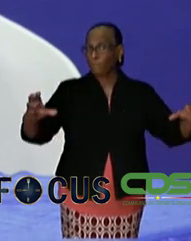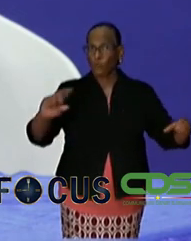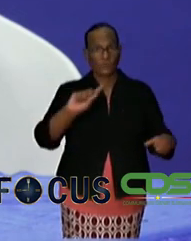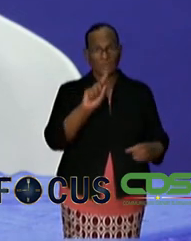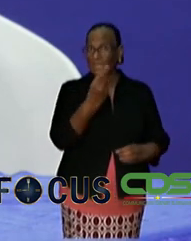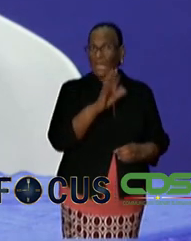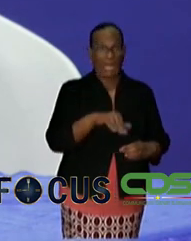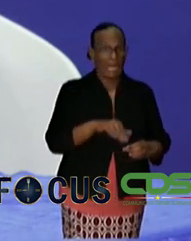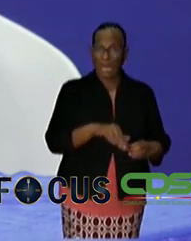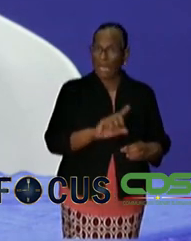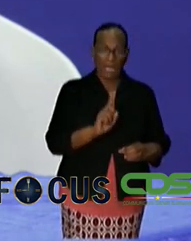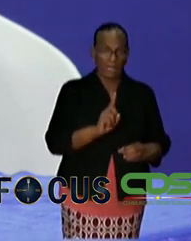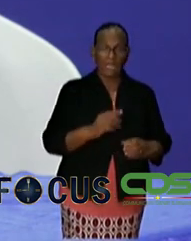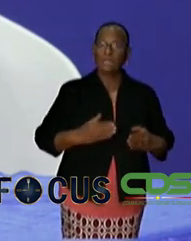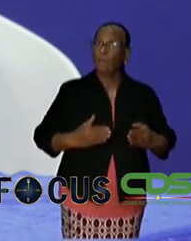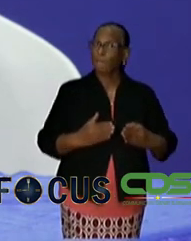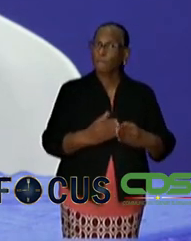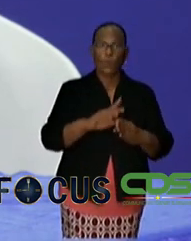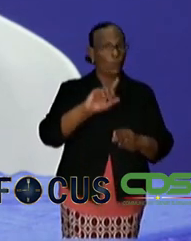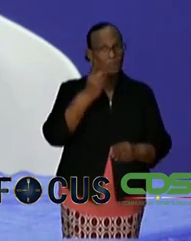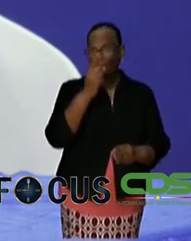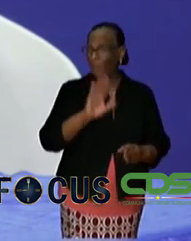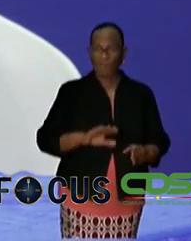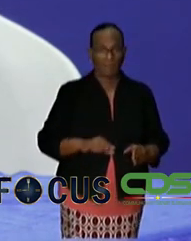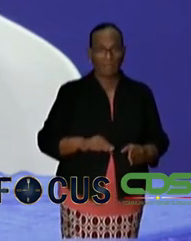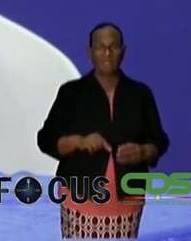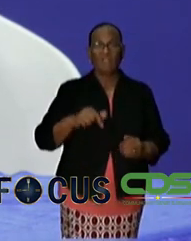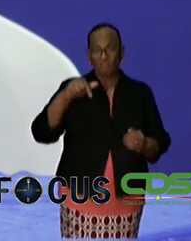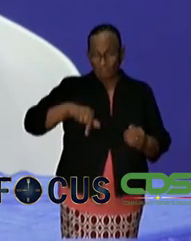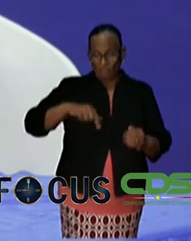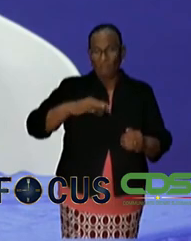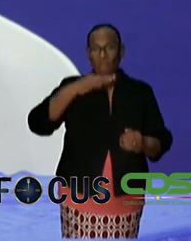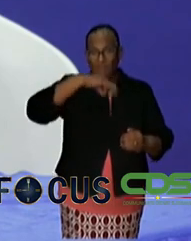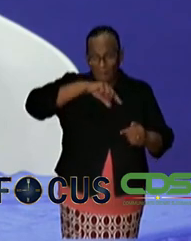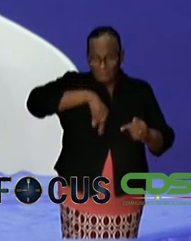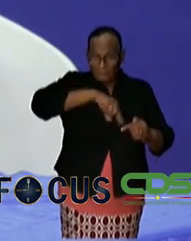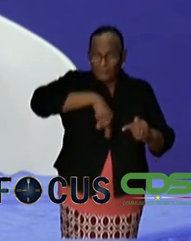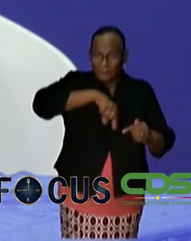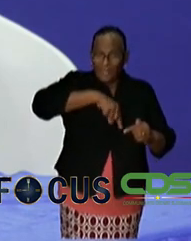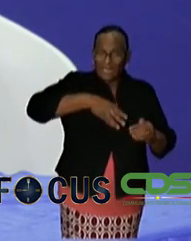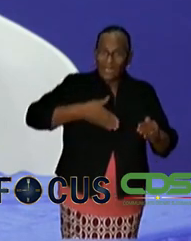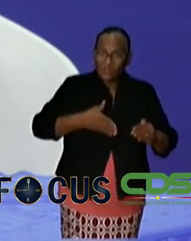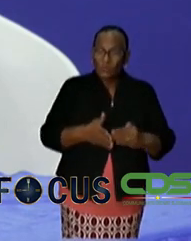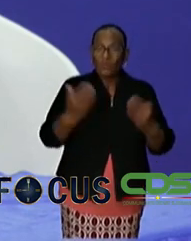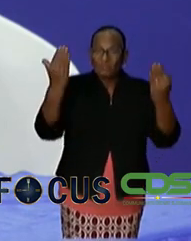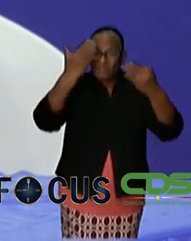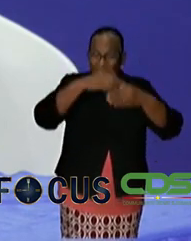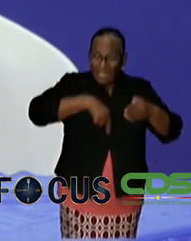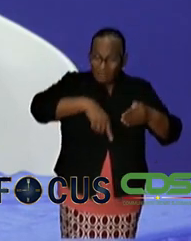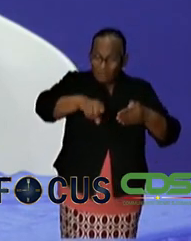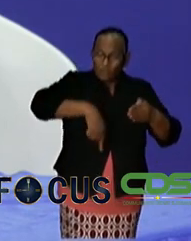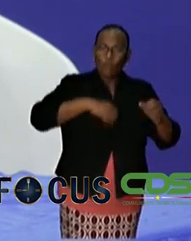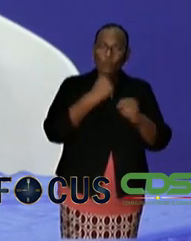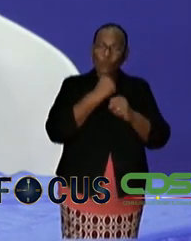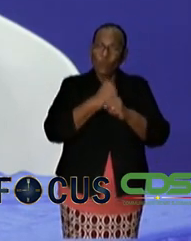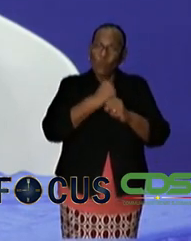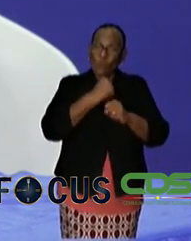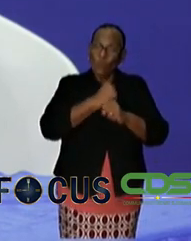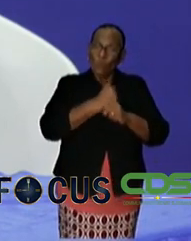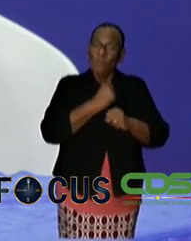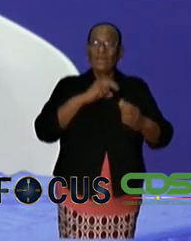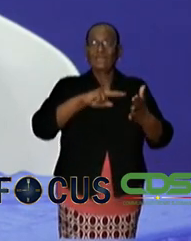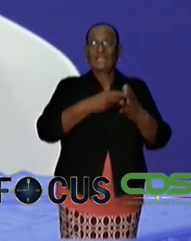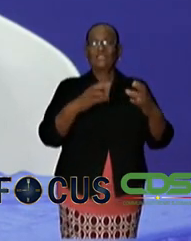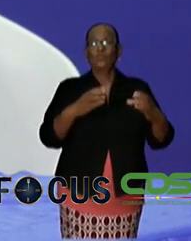boothouders. Tot vanmiddag in de vooravond nog mag u weten dat het technisch team bezig is geweest met